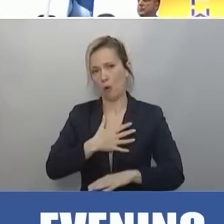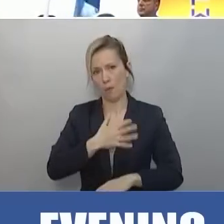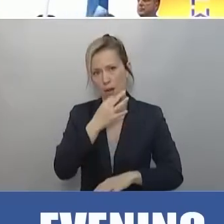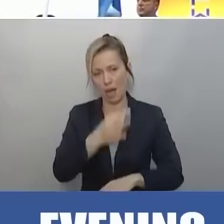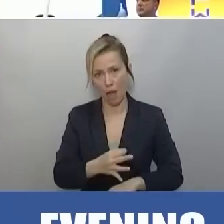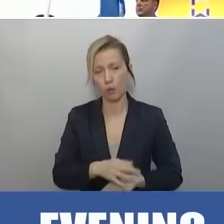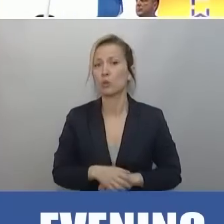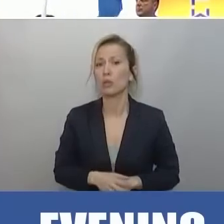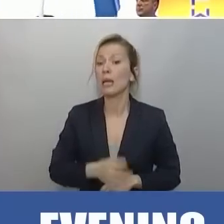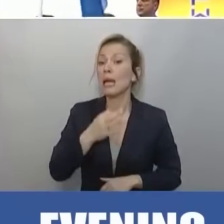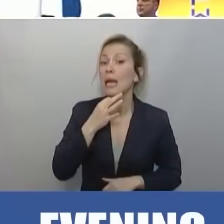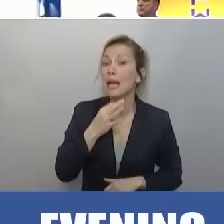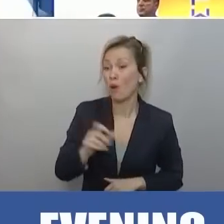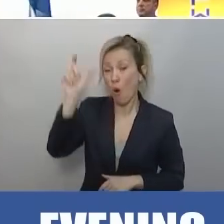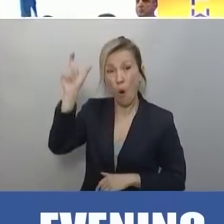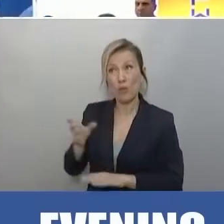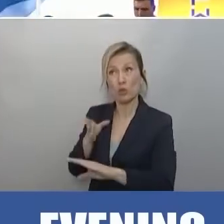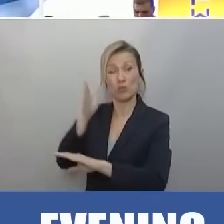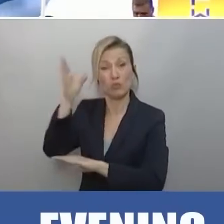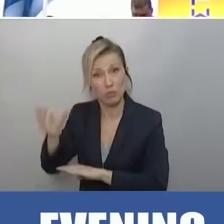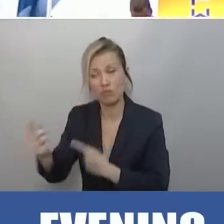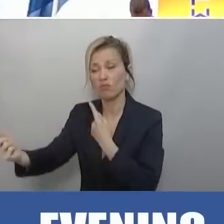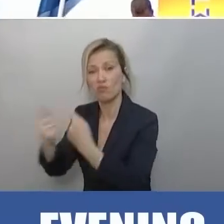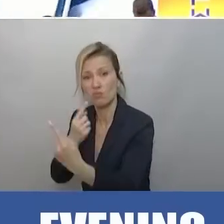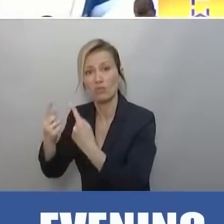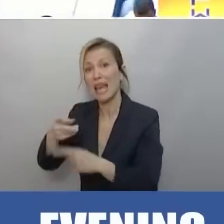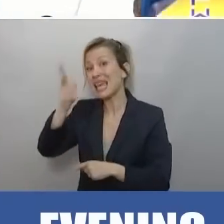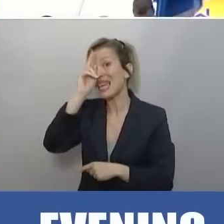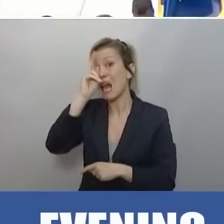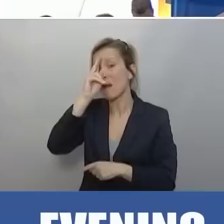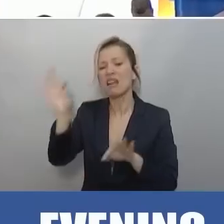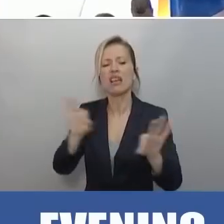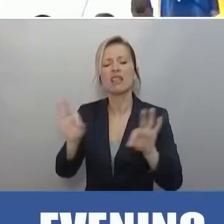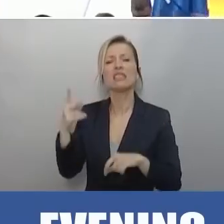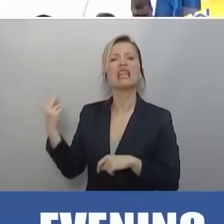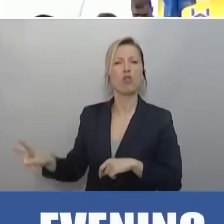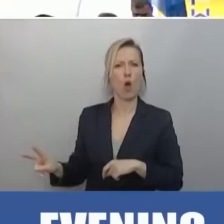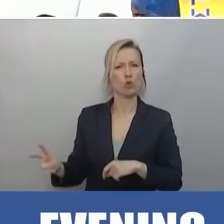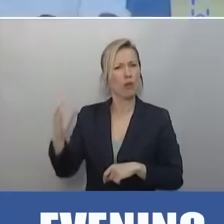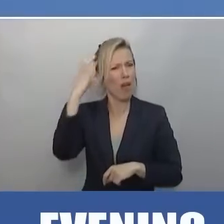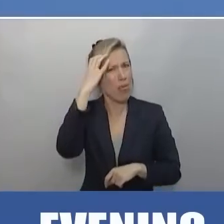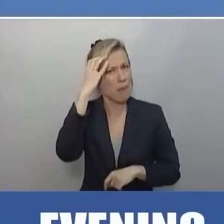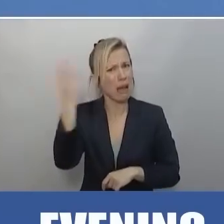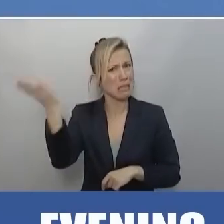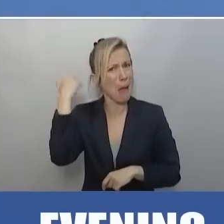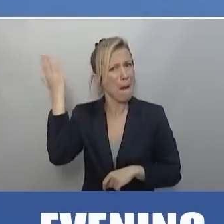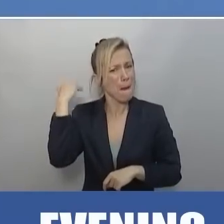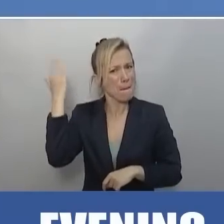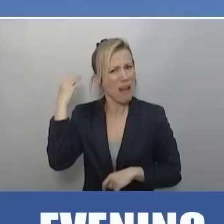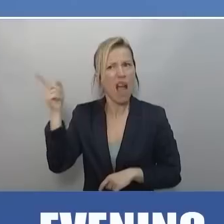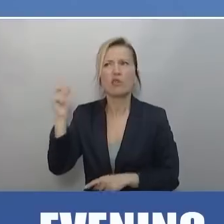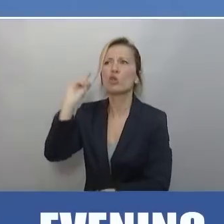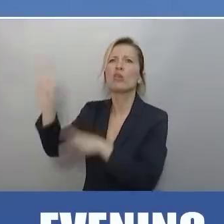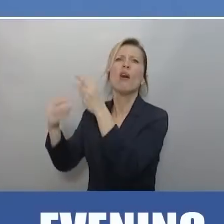να εξηγήσει τις θέσεις του στους Γερμανούς. Αυτός που φώναζε «Go back, Madame